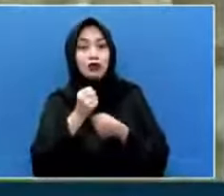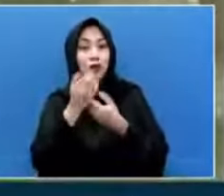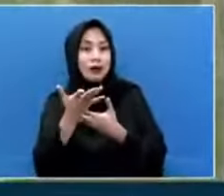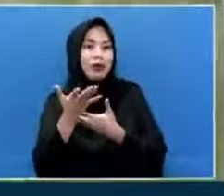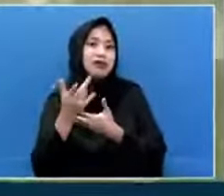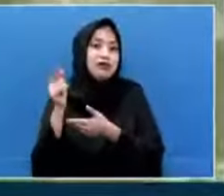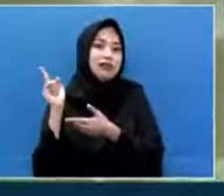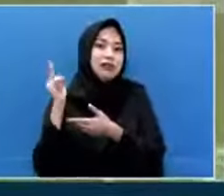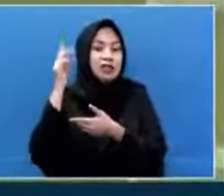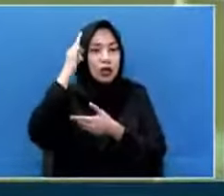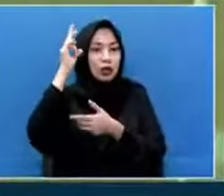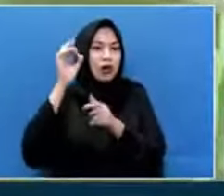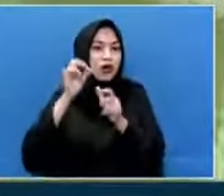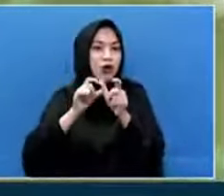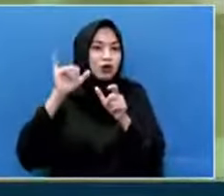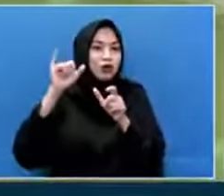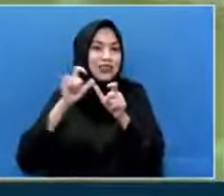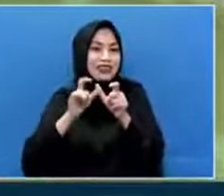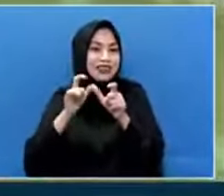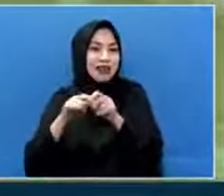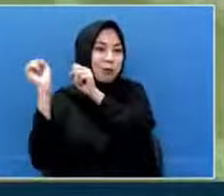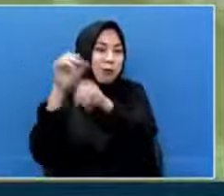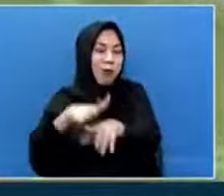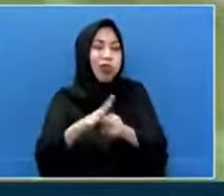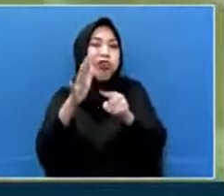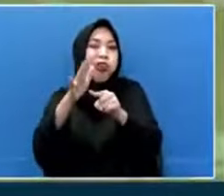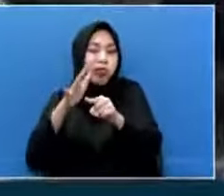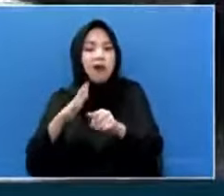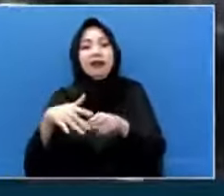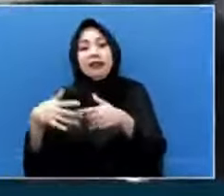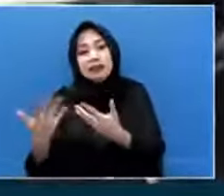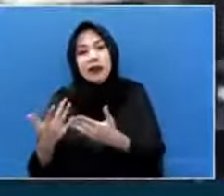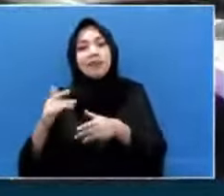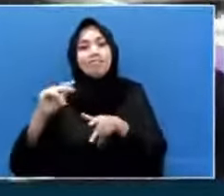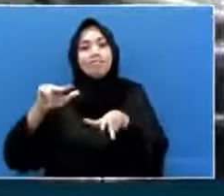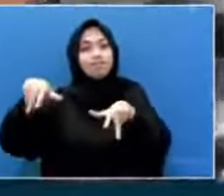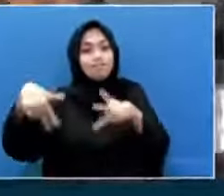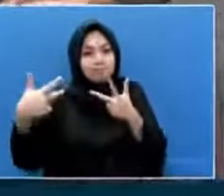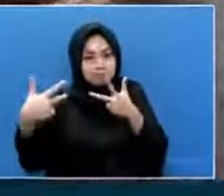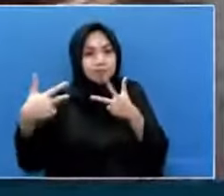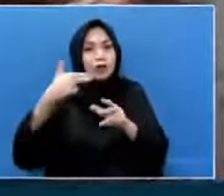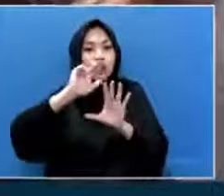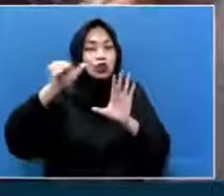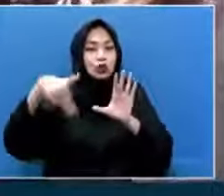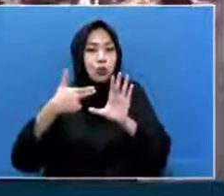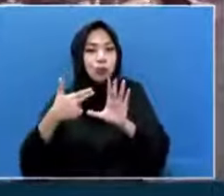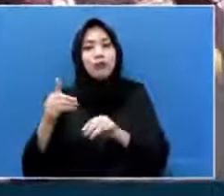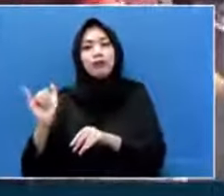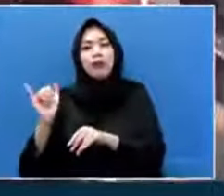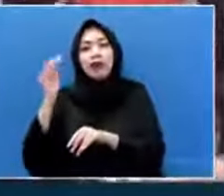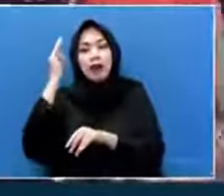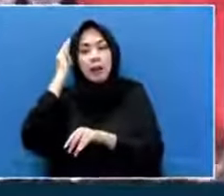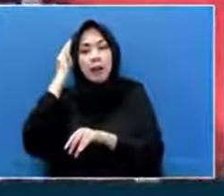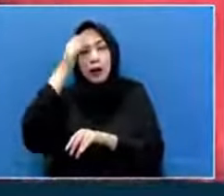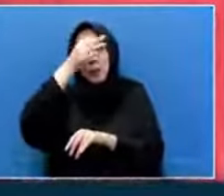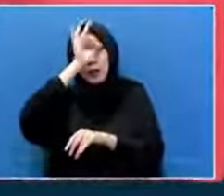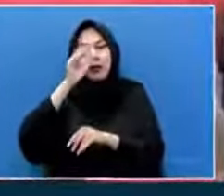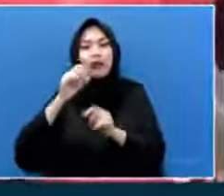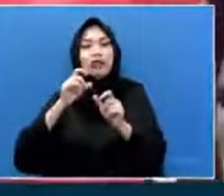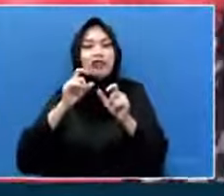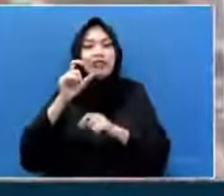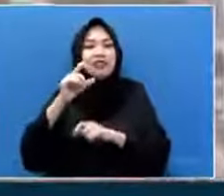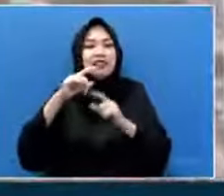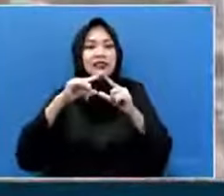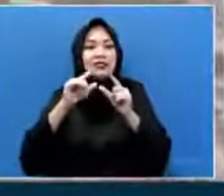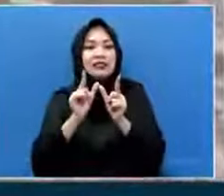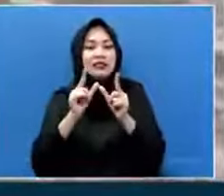menewaskan ketua OSIS di Cawas Kelaten Jawa Tengah kita sudah terhubung melalui E Zoom dengan Kapolsek Cawas AKP